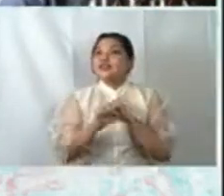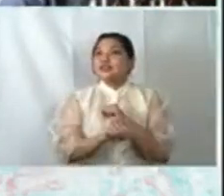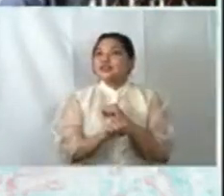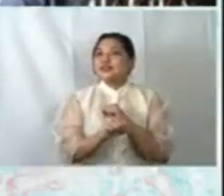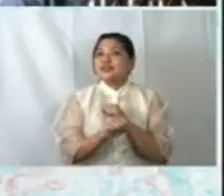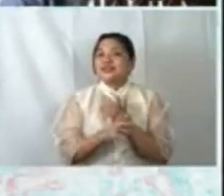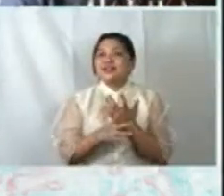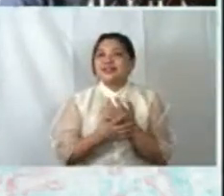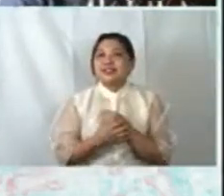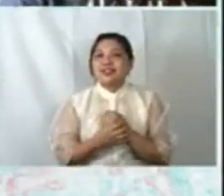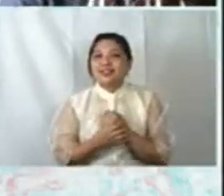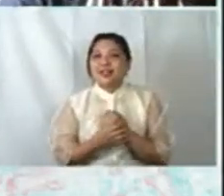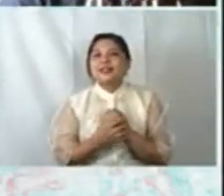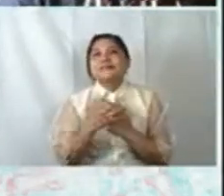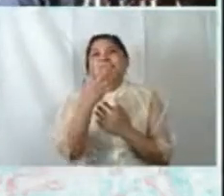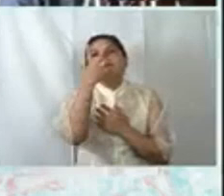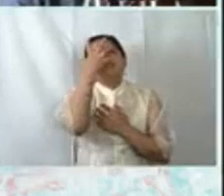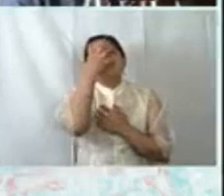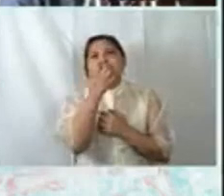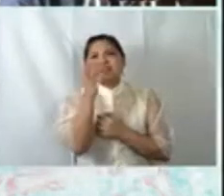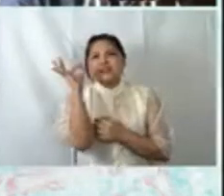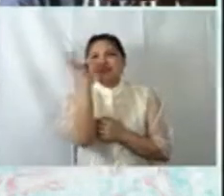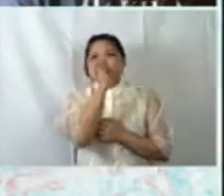So, galit ang mga Pilipino.